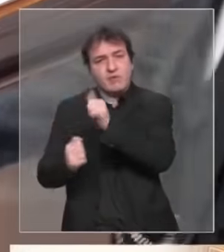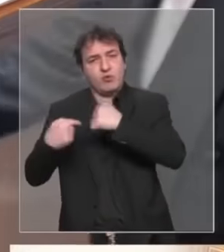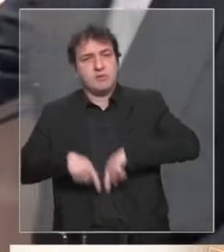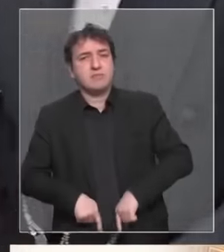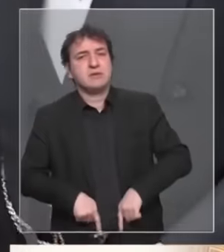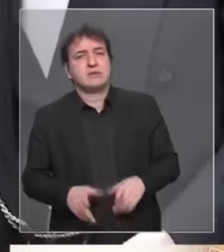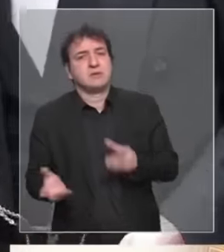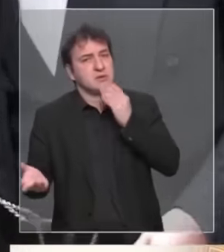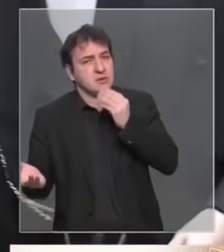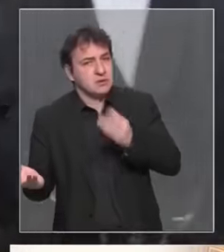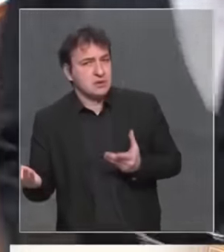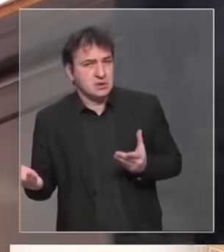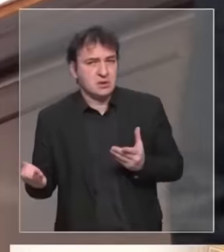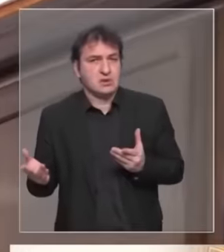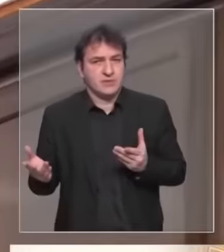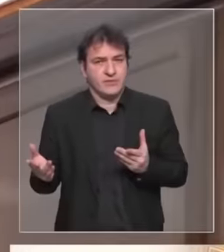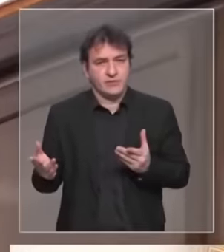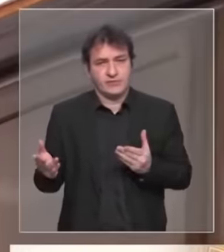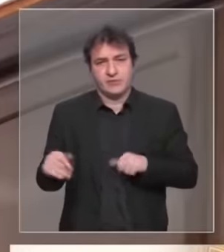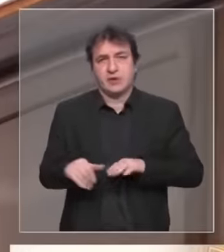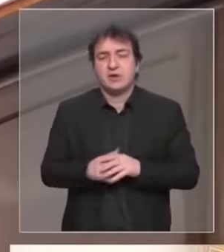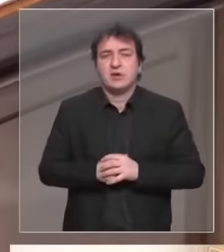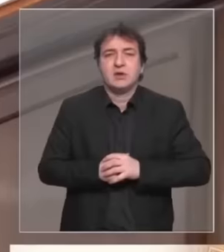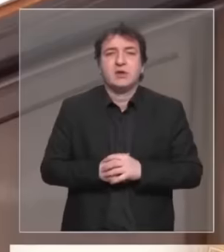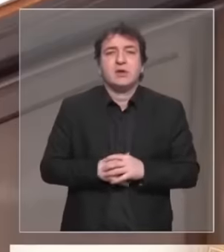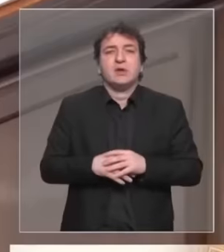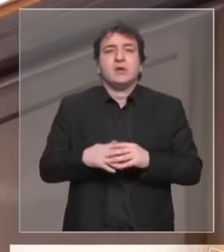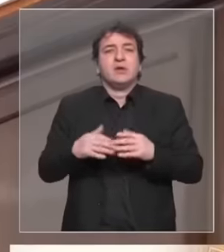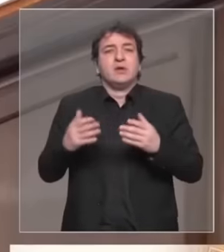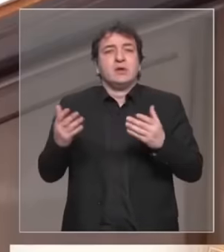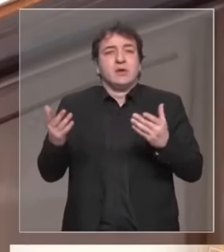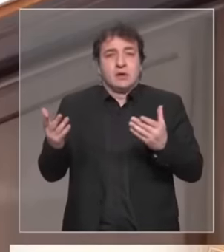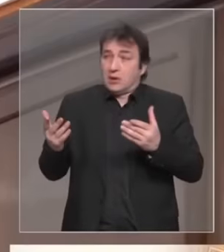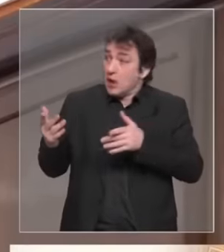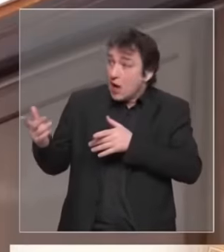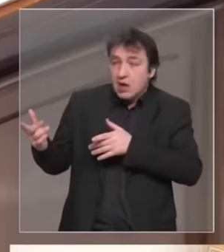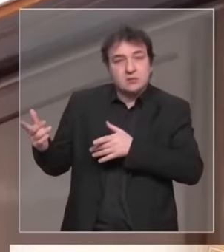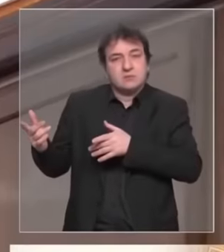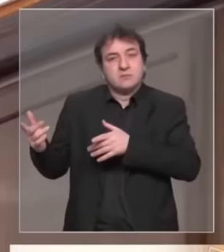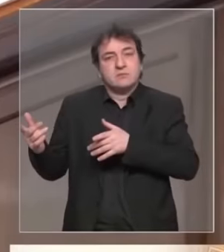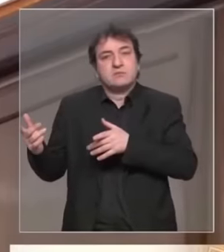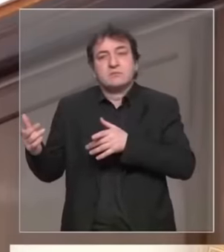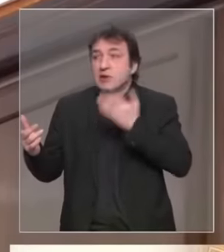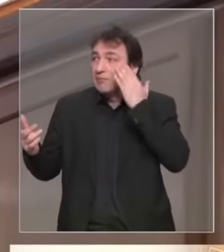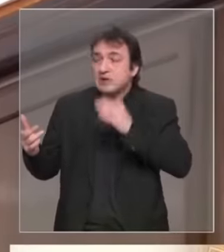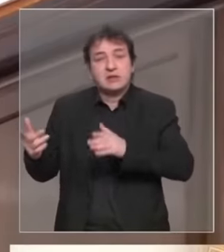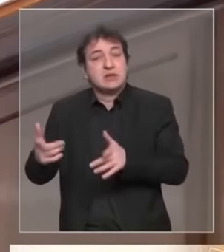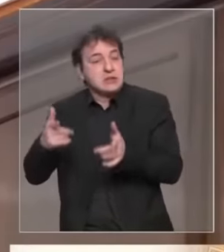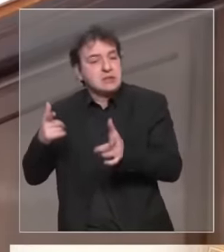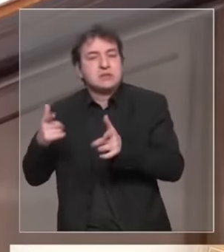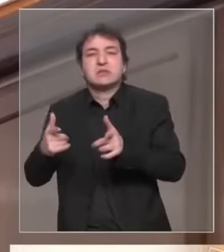israélien lors de son déplacement au Proche-Orient. Une offensive israélienne à Rafah créerait une